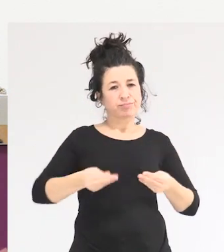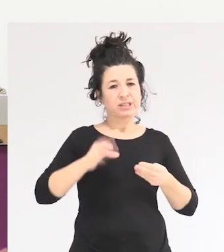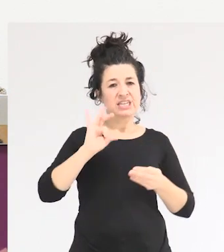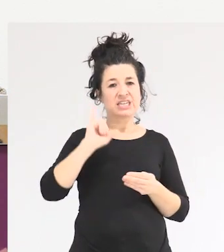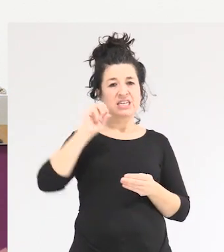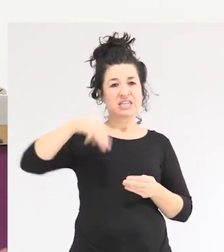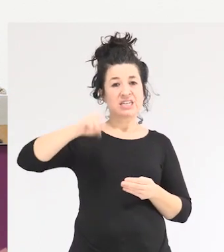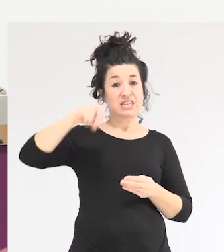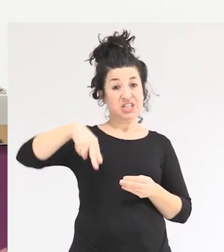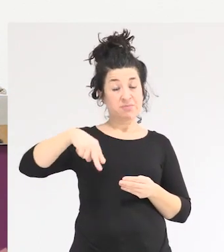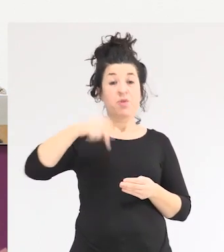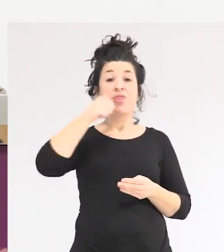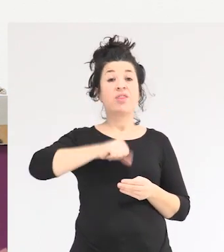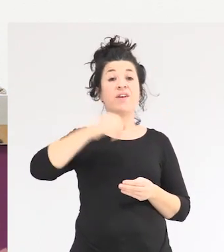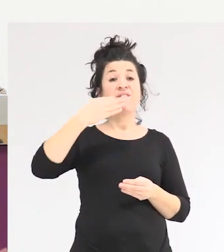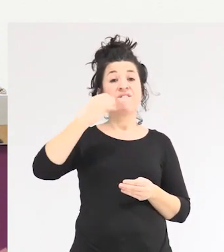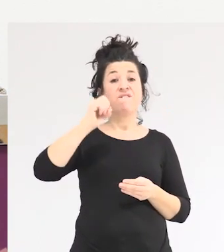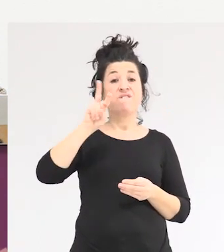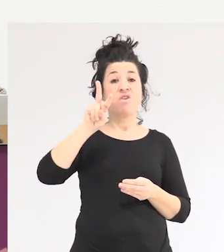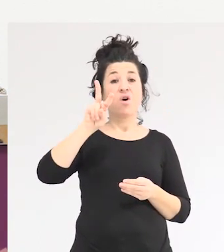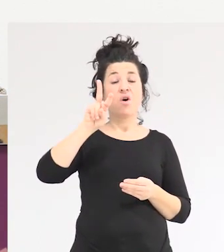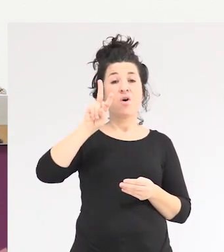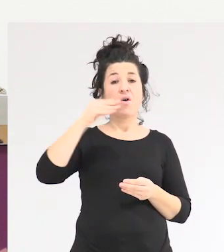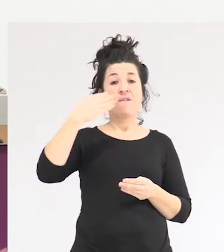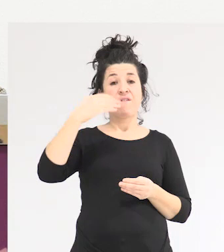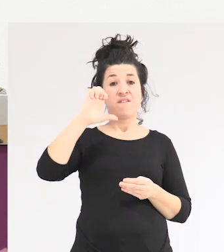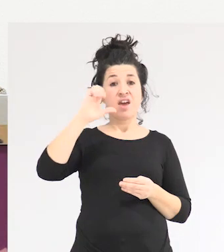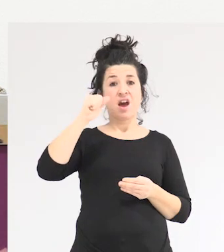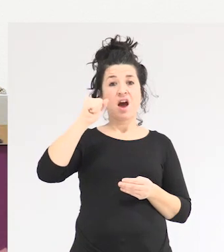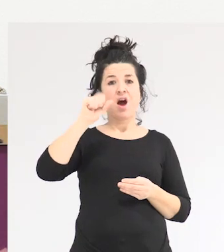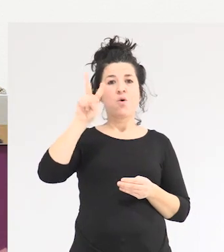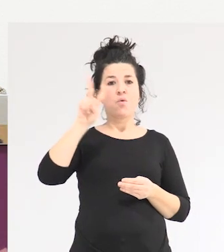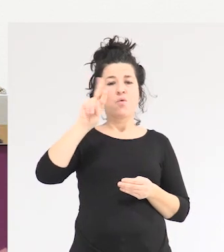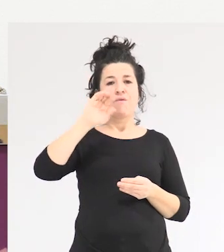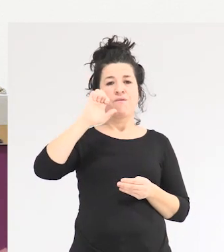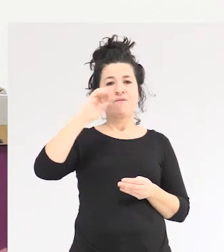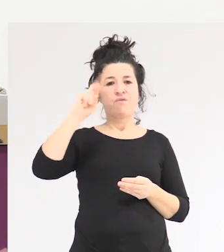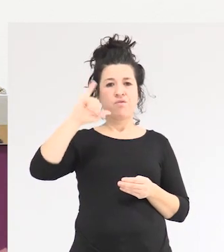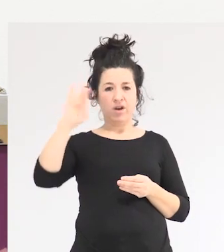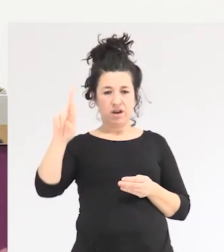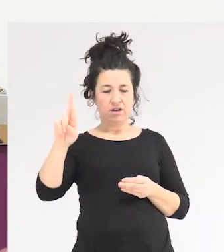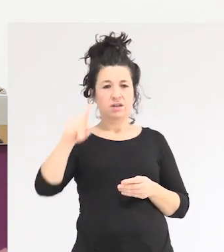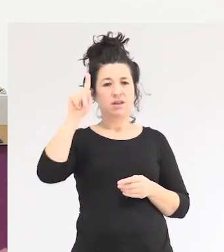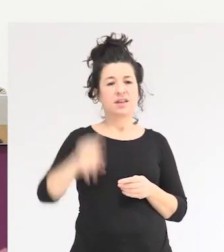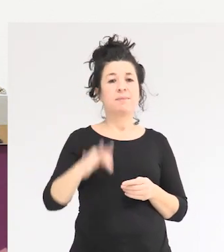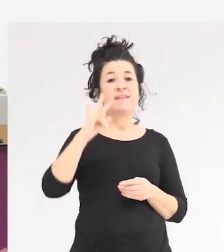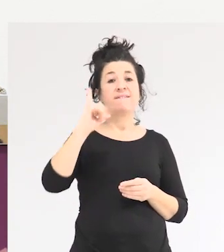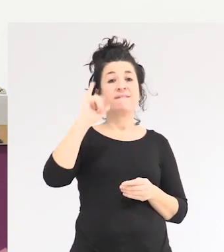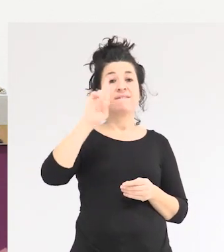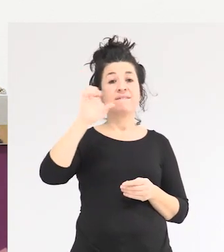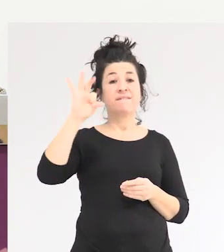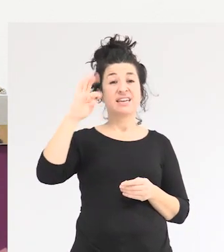instituzio bezala amatasunari egurra eman zion, Firestonek ere marxismotik hitz egin zuen amatasuna,